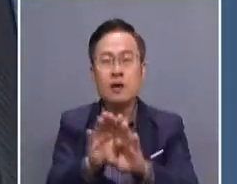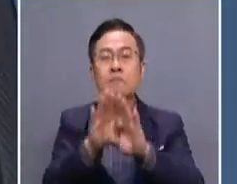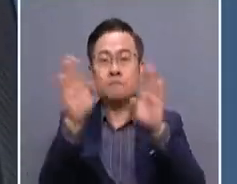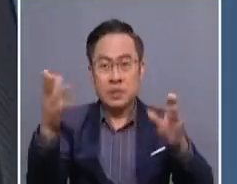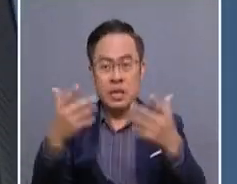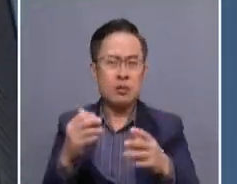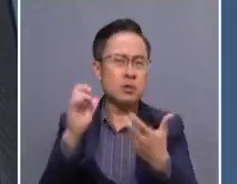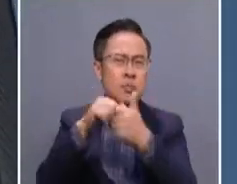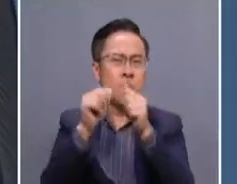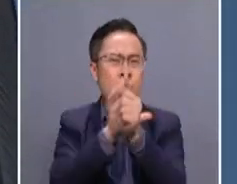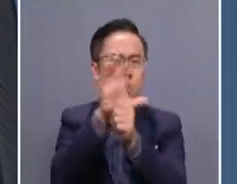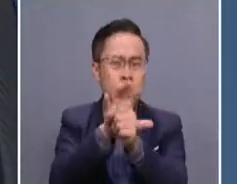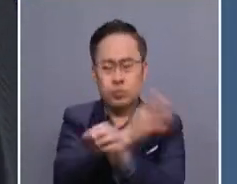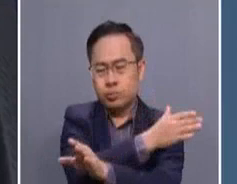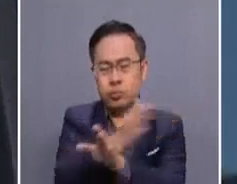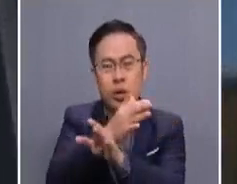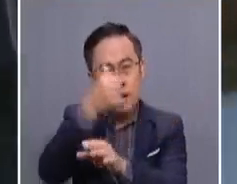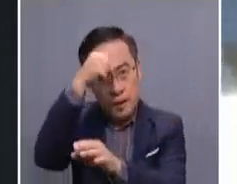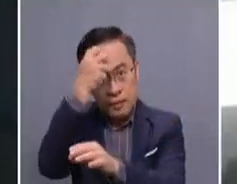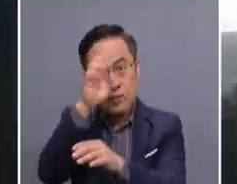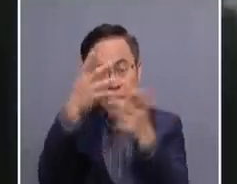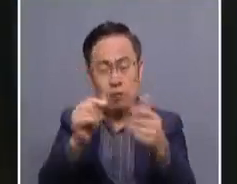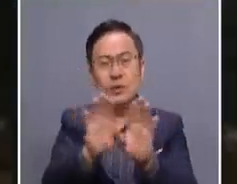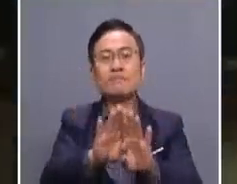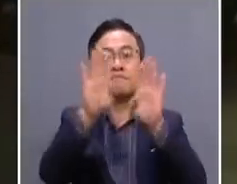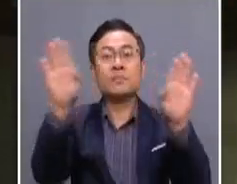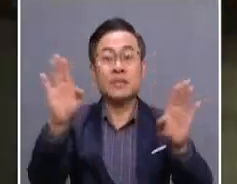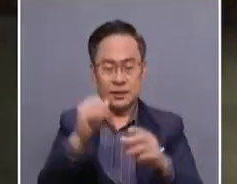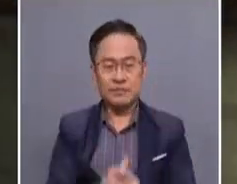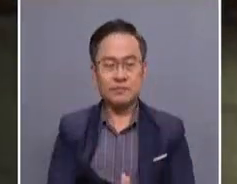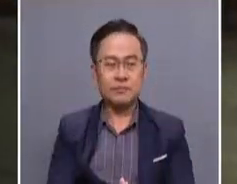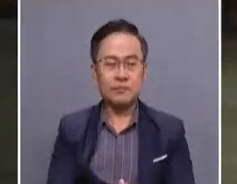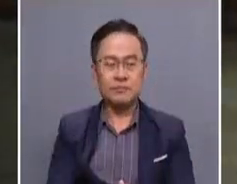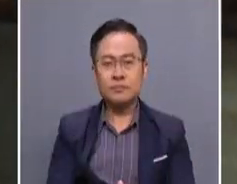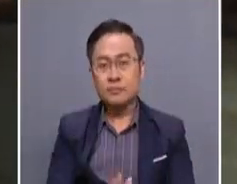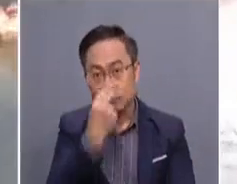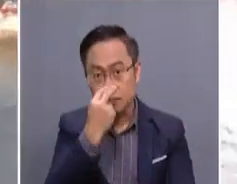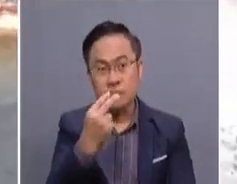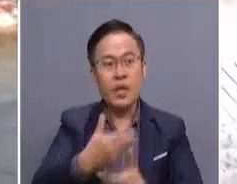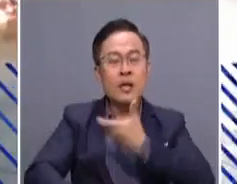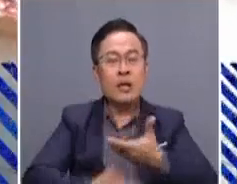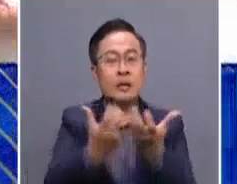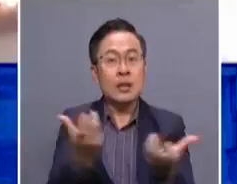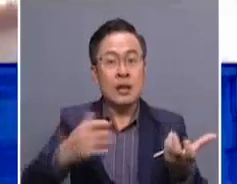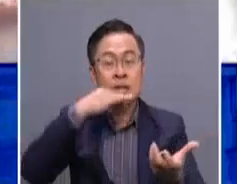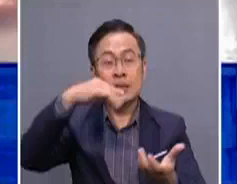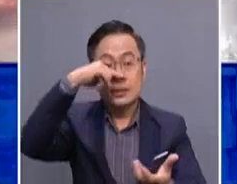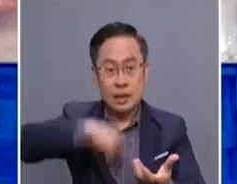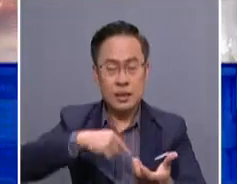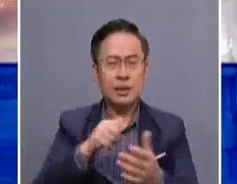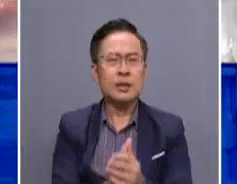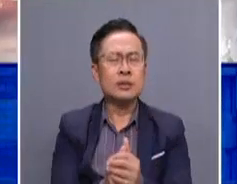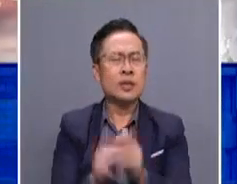ด19ระลอกใหม่นี่นะฮะผู้สื่อข่าวสำนักข่าวไทยของเราก็ลงพื้นที่ไปดูบรรยากาศครับที่ตลาดทะเลไทยอยู่ที่ถนนพระราม2ในอำเ